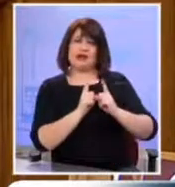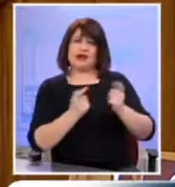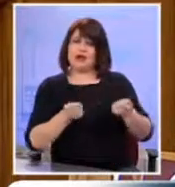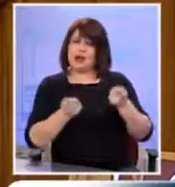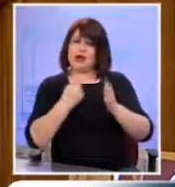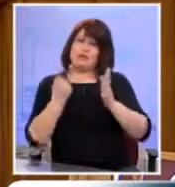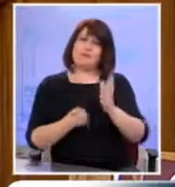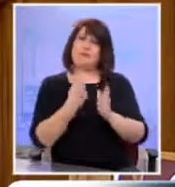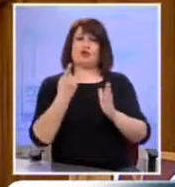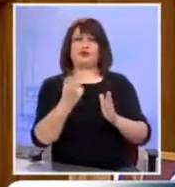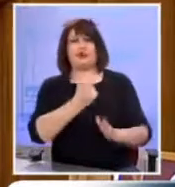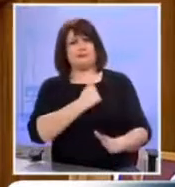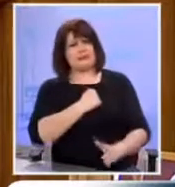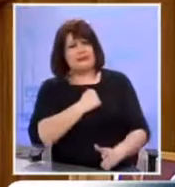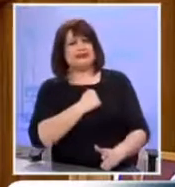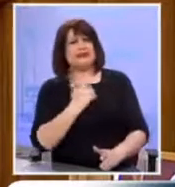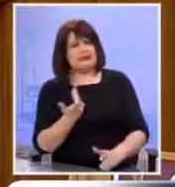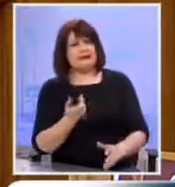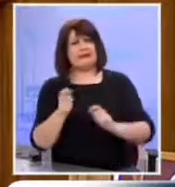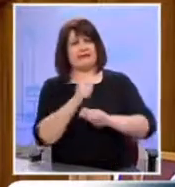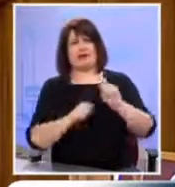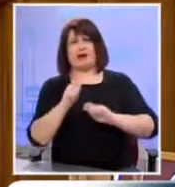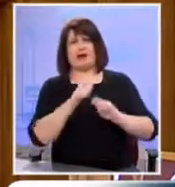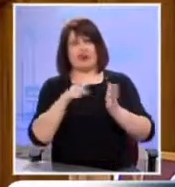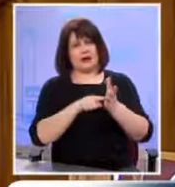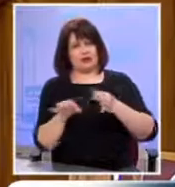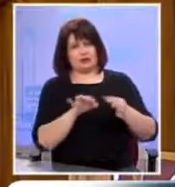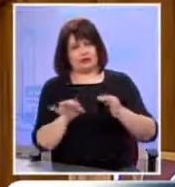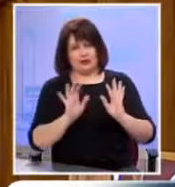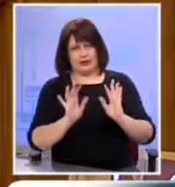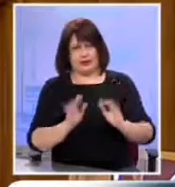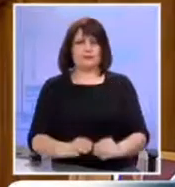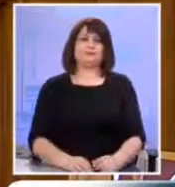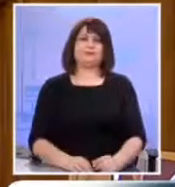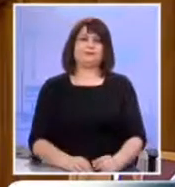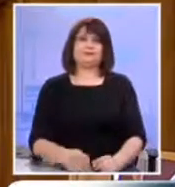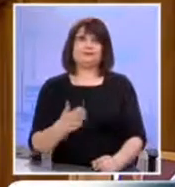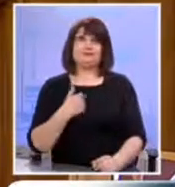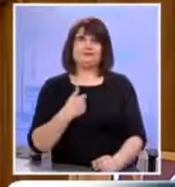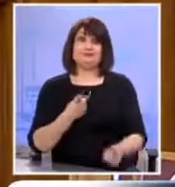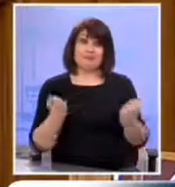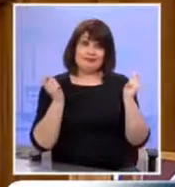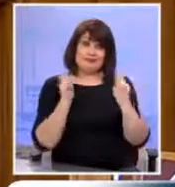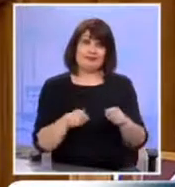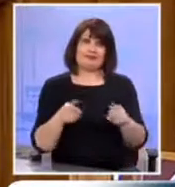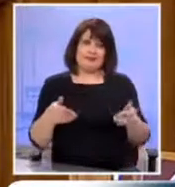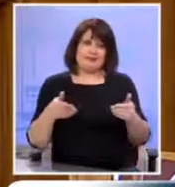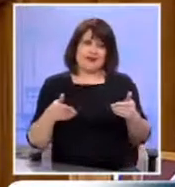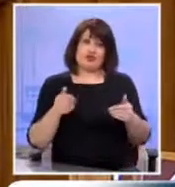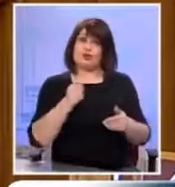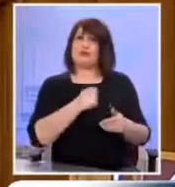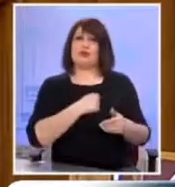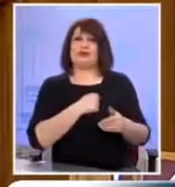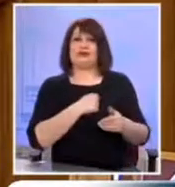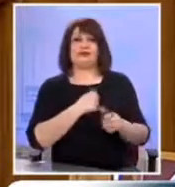για πρώτη φορά θεσμοθετείτε μέσα από αυτό το νομοσχέδιο. Δεν πρόκειται να κάνουμε βήμα πίσω στις αρχές